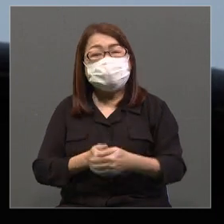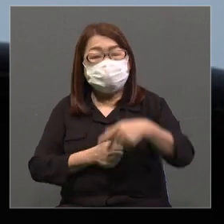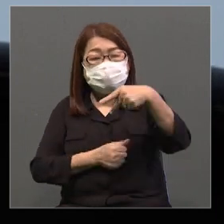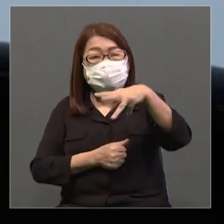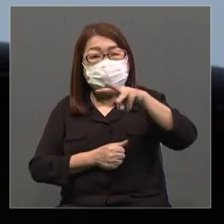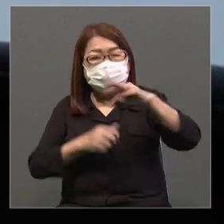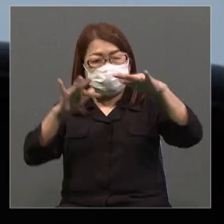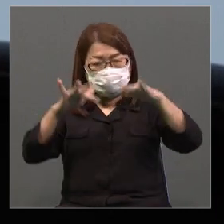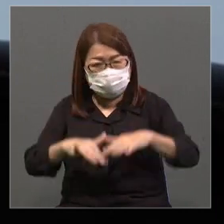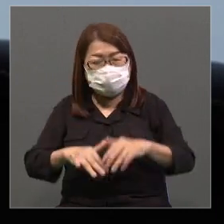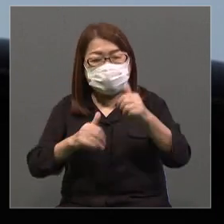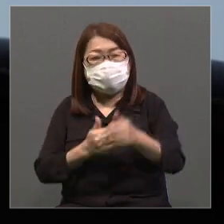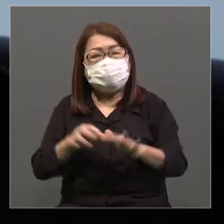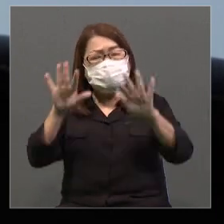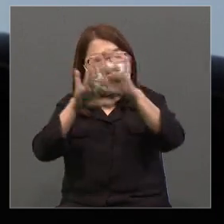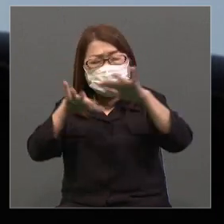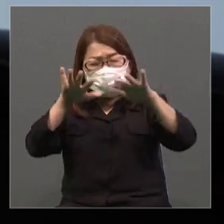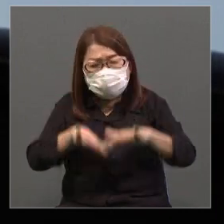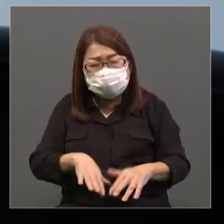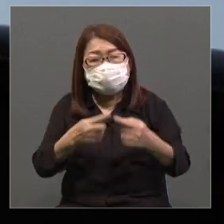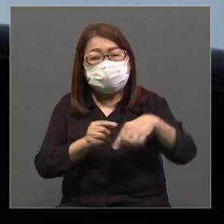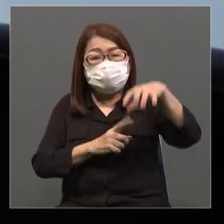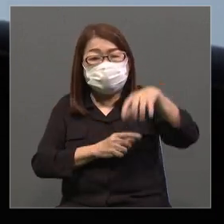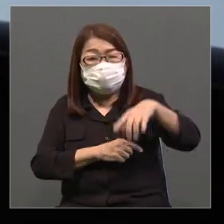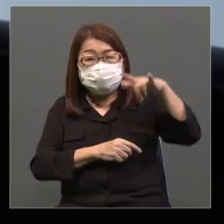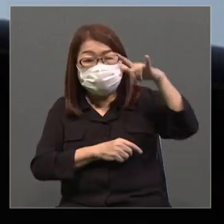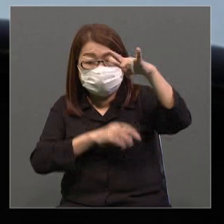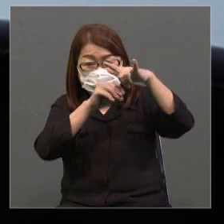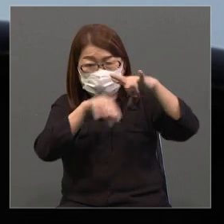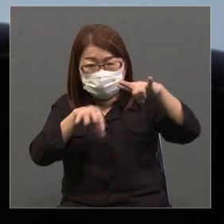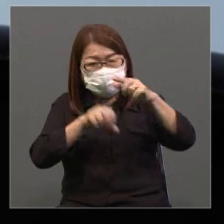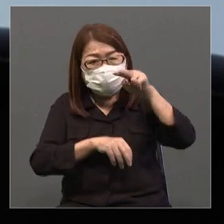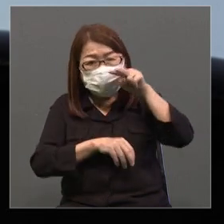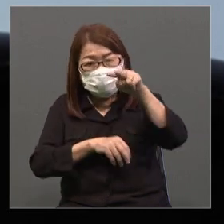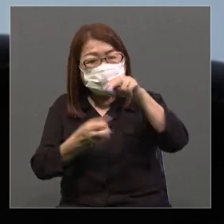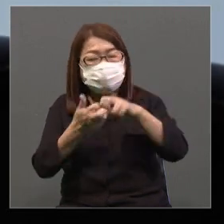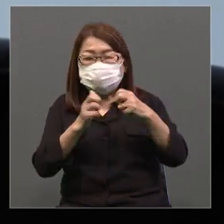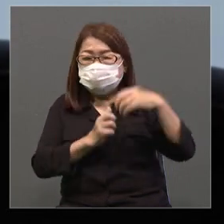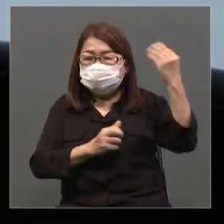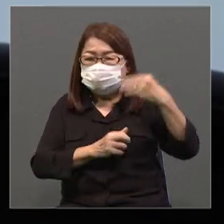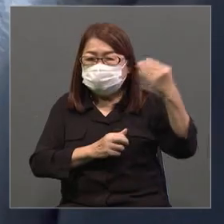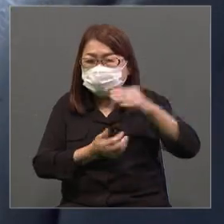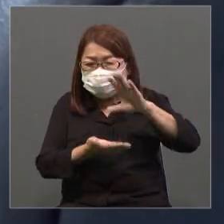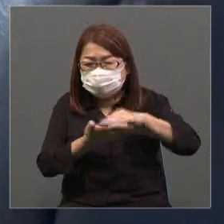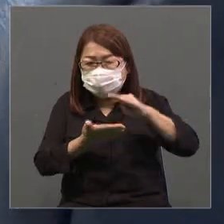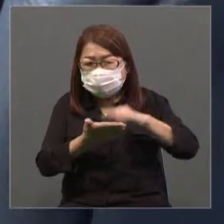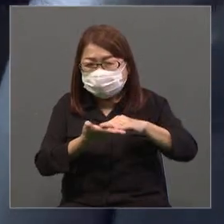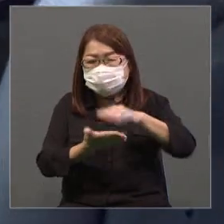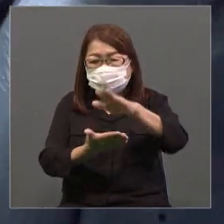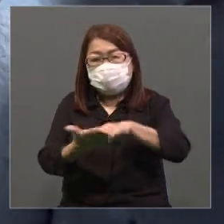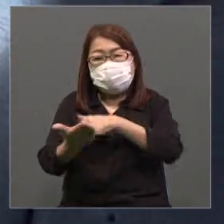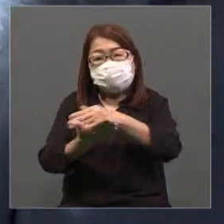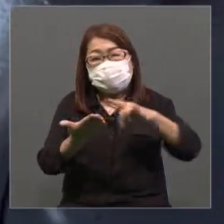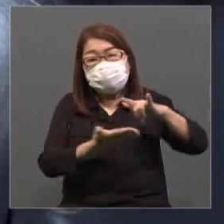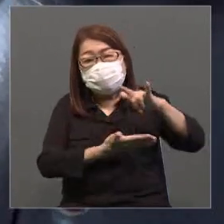pmเบาบางลงโดยกรมฝนหลวงจะยังคงเฝ้าติดตามสถานการณ์อย่างใกล้ชิดทุกวันเพื่อวางแผนในการขึ้นบินทำฝนหลวง